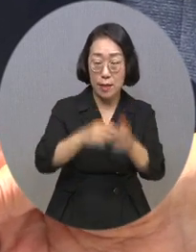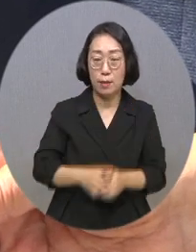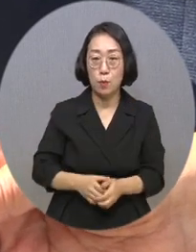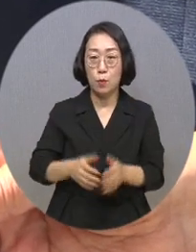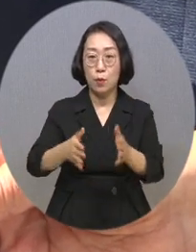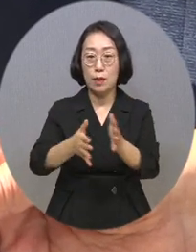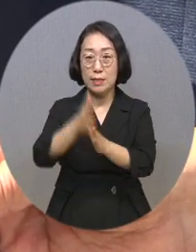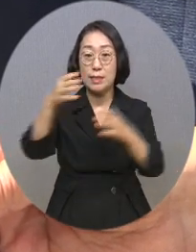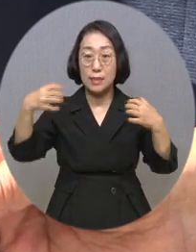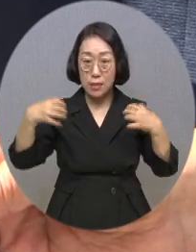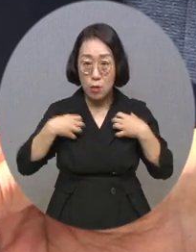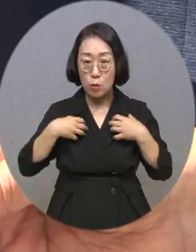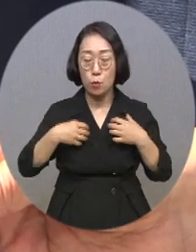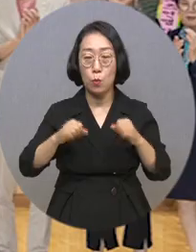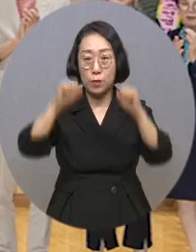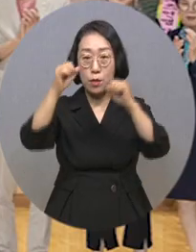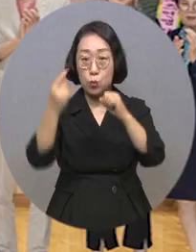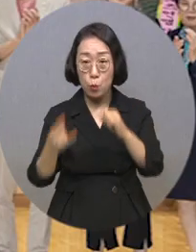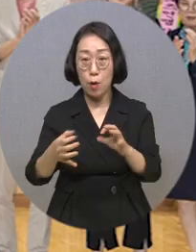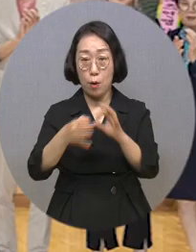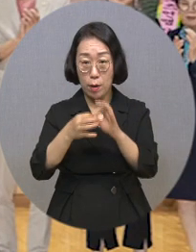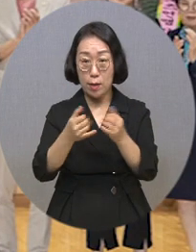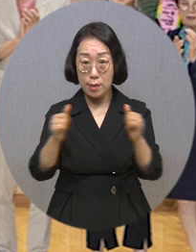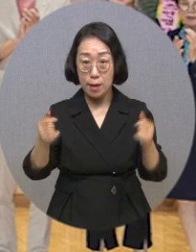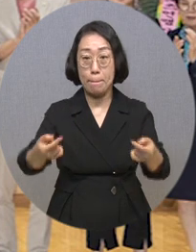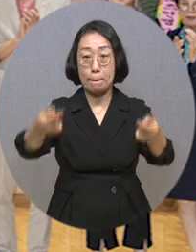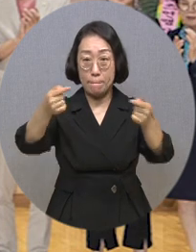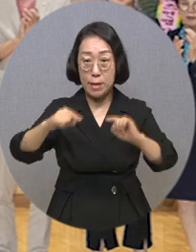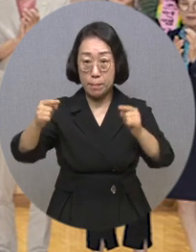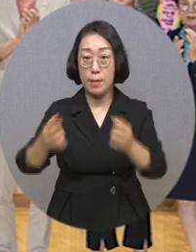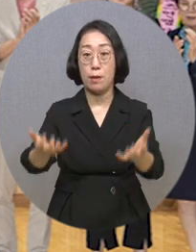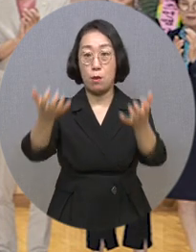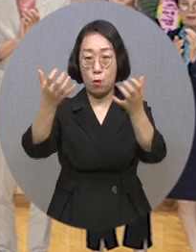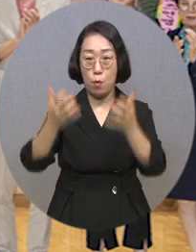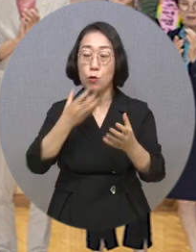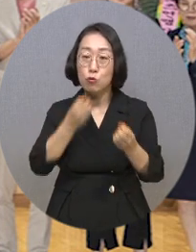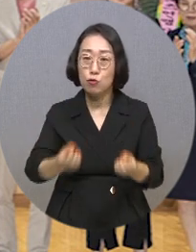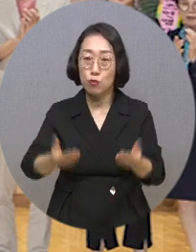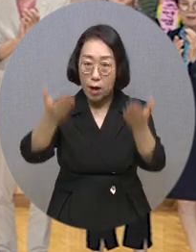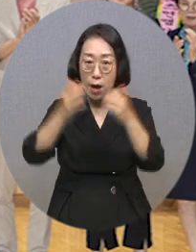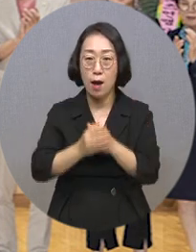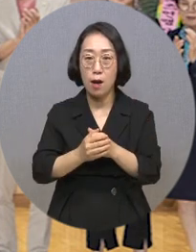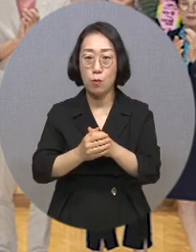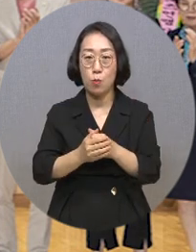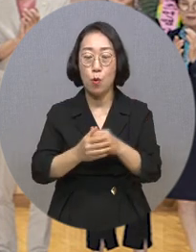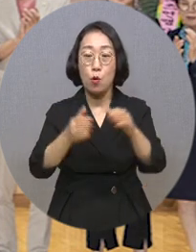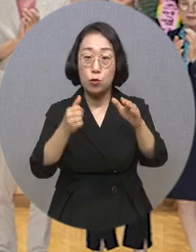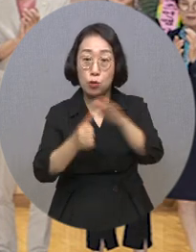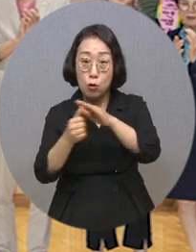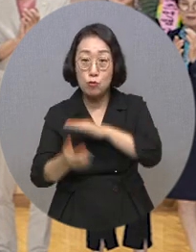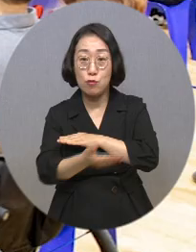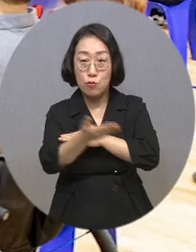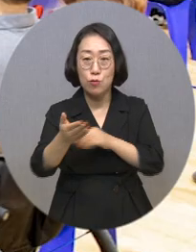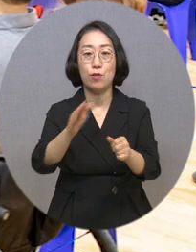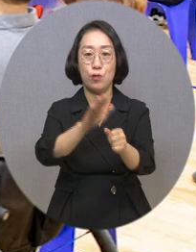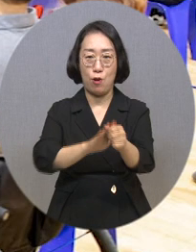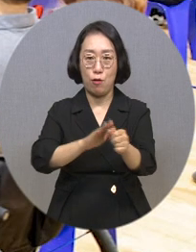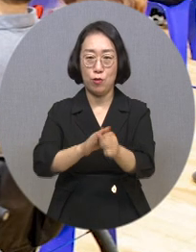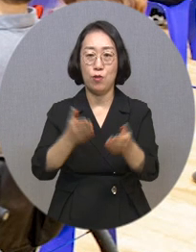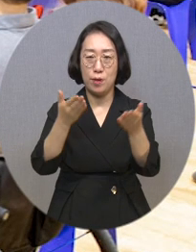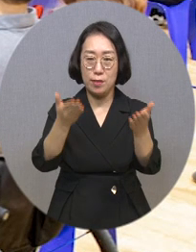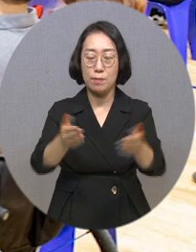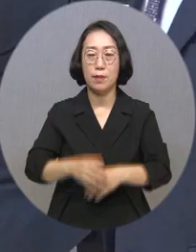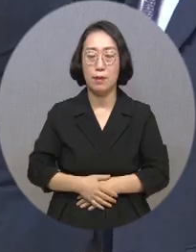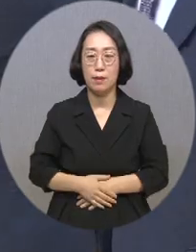광양시 장애인체육회 관계자 등이 참석해 e스포츠 개관을 축하하고 훈련 중인 장애인 선수들을 격려했습니다.